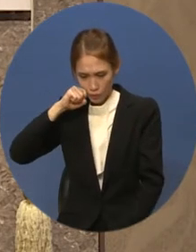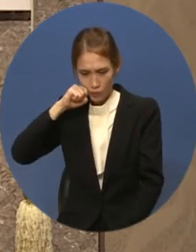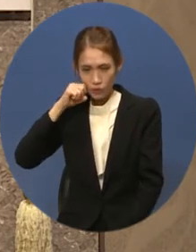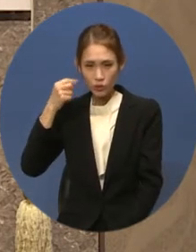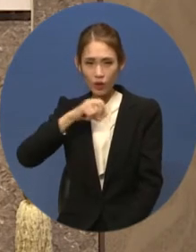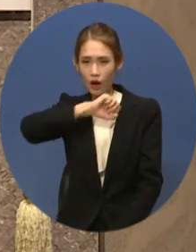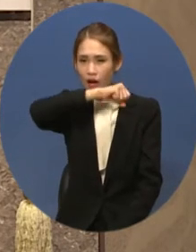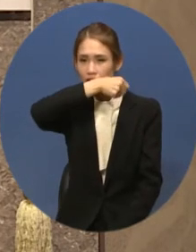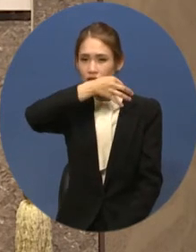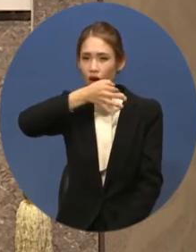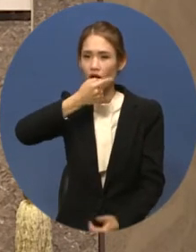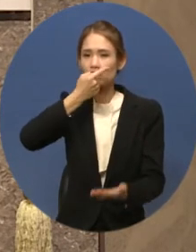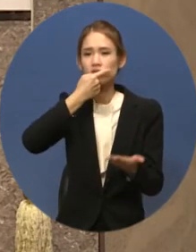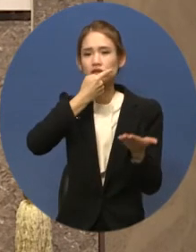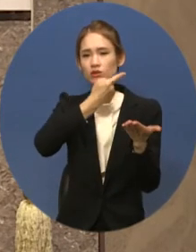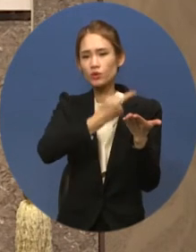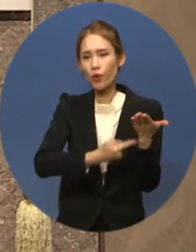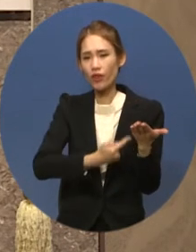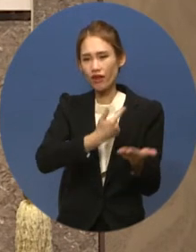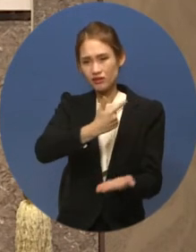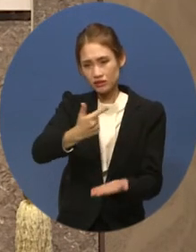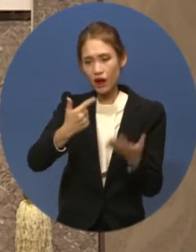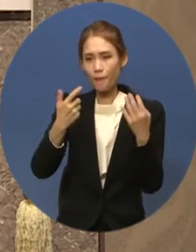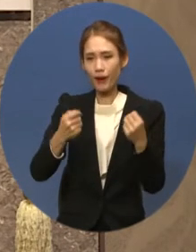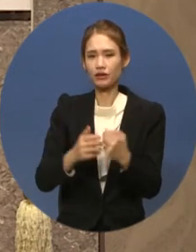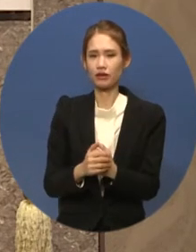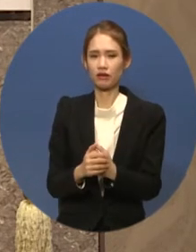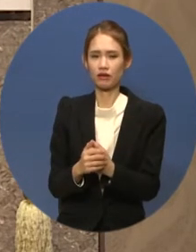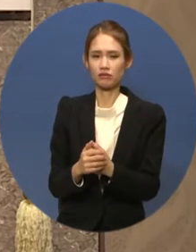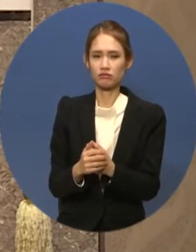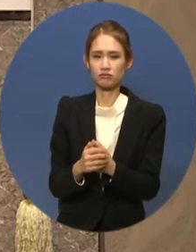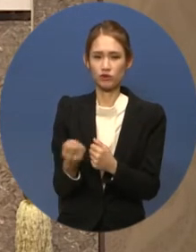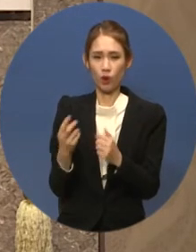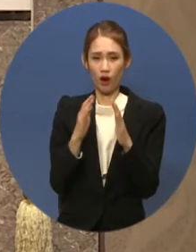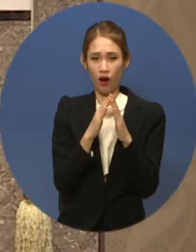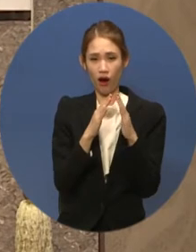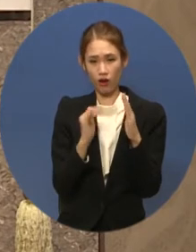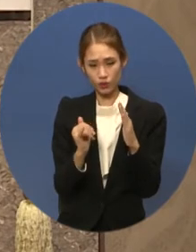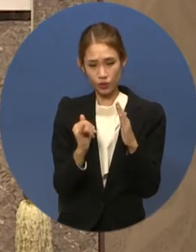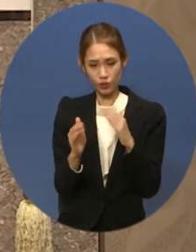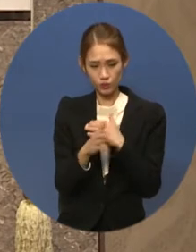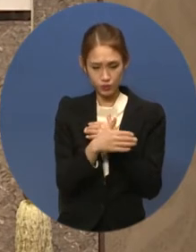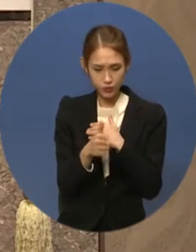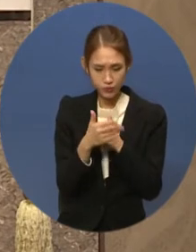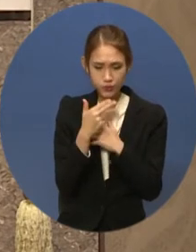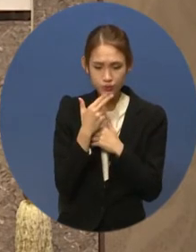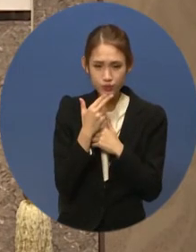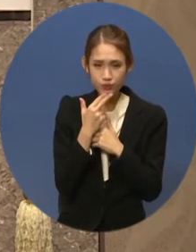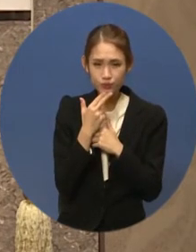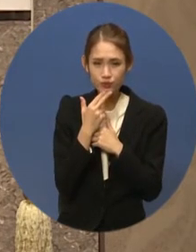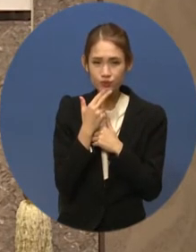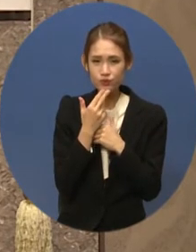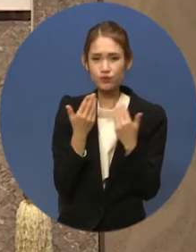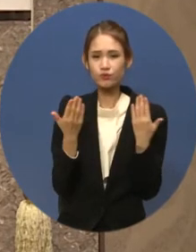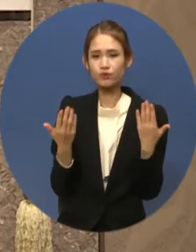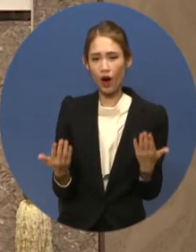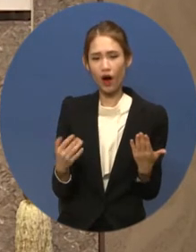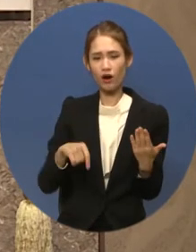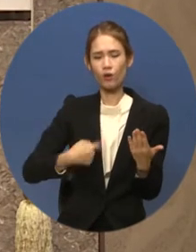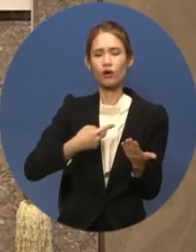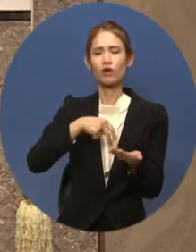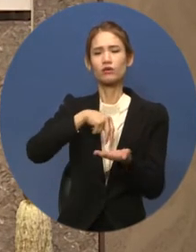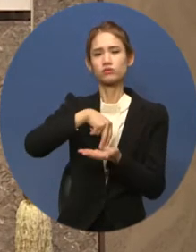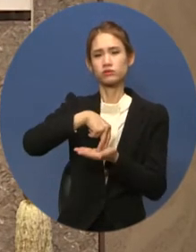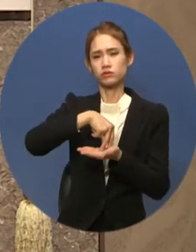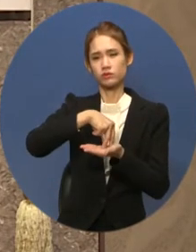재정적인 손실도 크게 입으신 분들이 많습니다 그나마 또 가족들 마저 없으 시계 되면 굉장히 외로운 생활을 하셔야